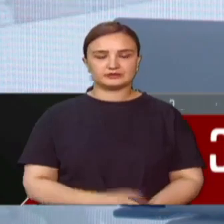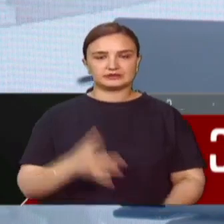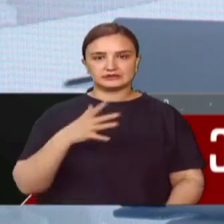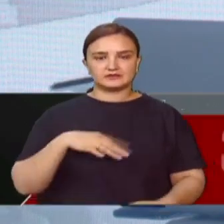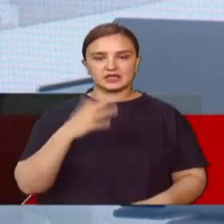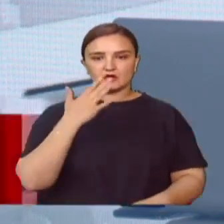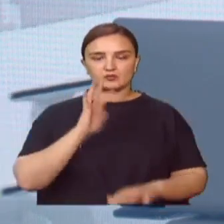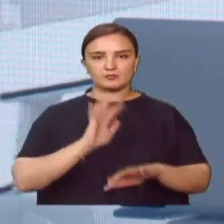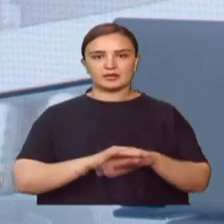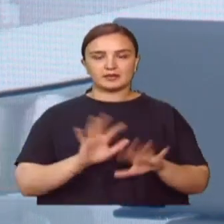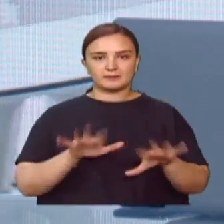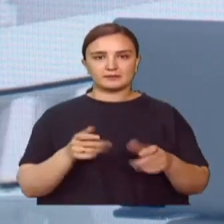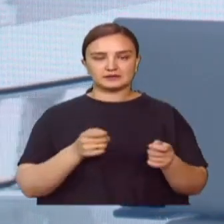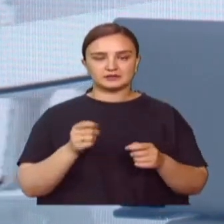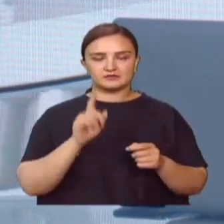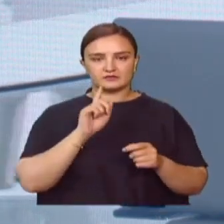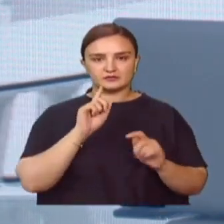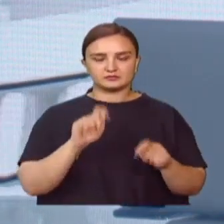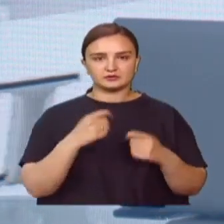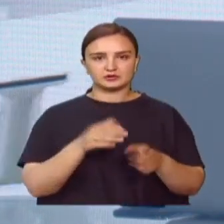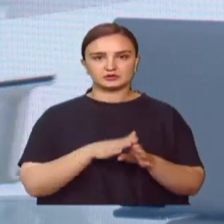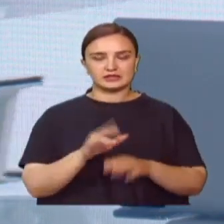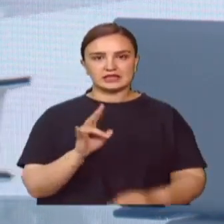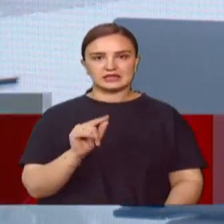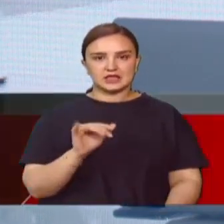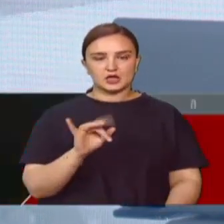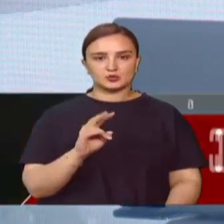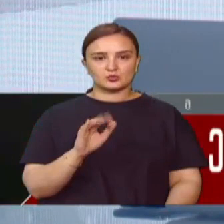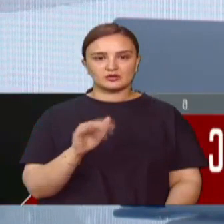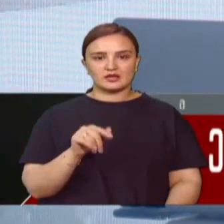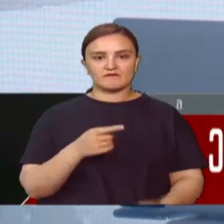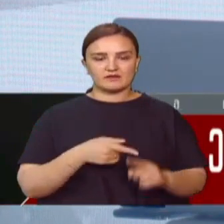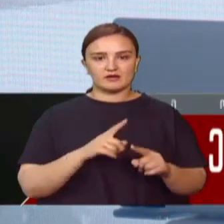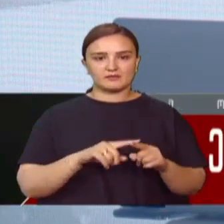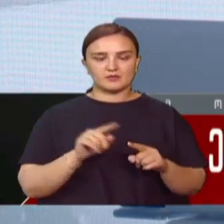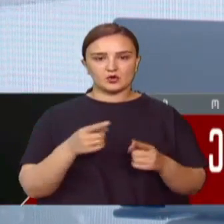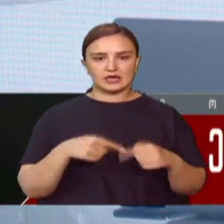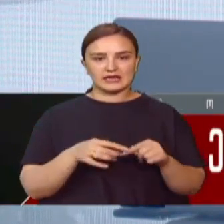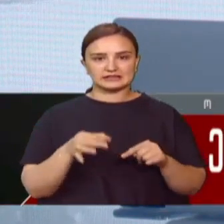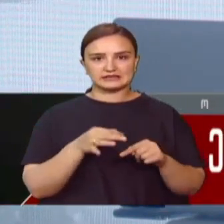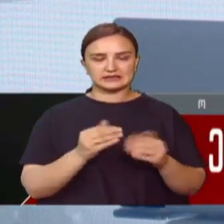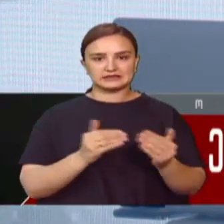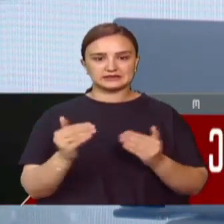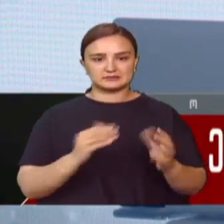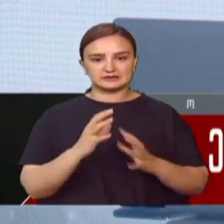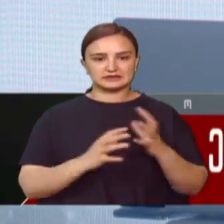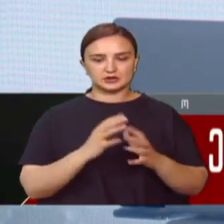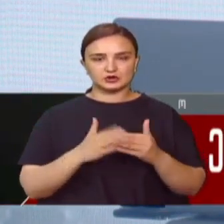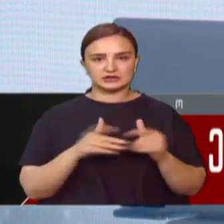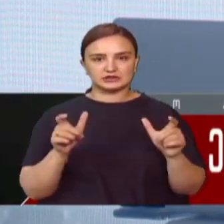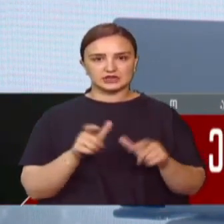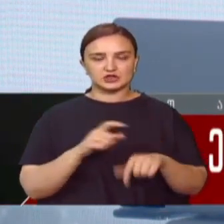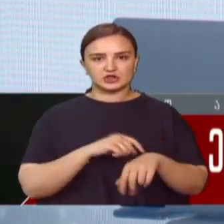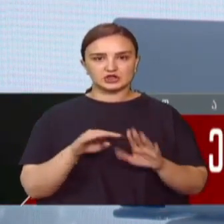საქართველოს ეროვნული ბანკის პრეზიდენტის მოვალეობის შემსრულებელმა ნათია თურნავამ სებ-ის რეგულირებას დაქვემდებარებული ორგანიზაციებისთვის საერთაშორისო სანქციების